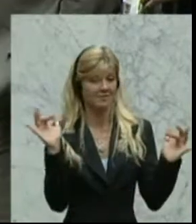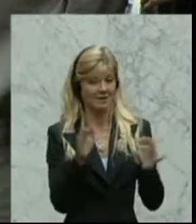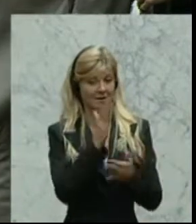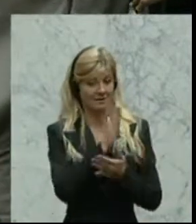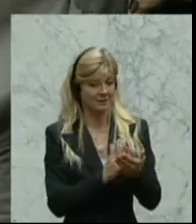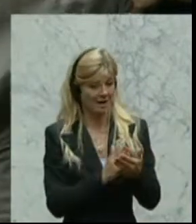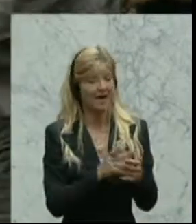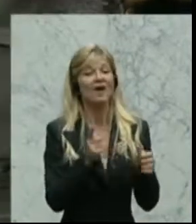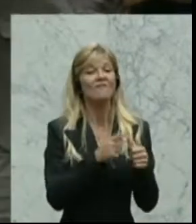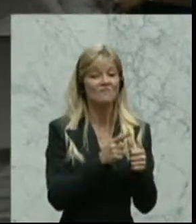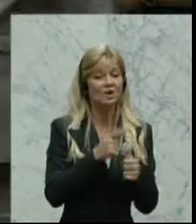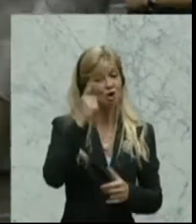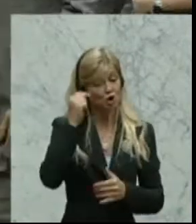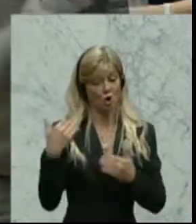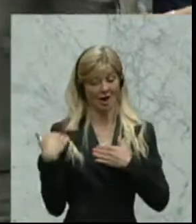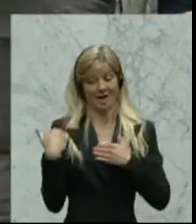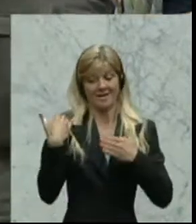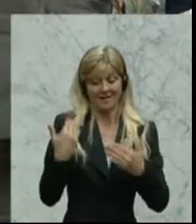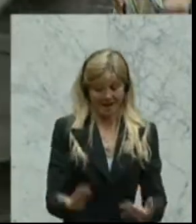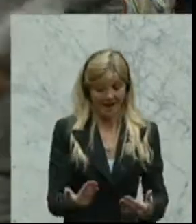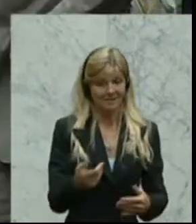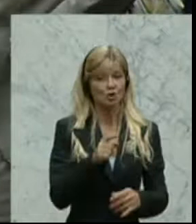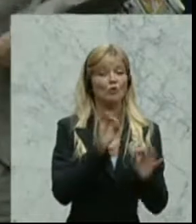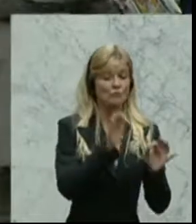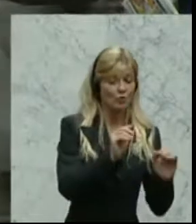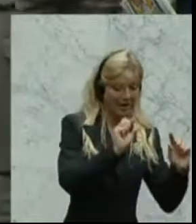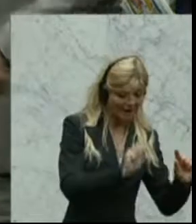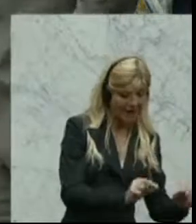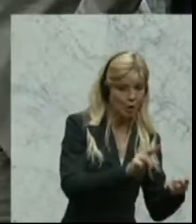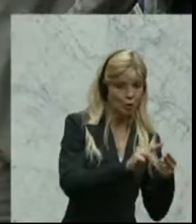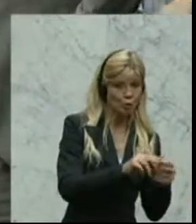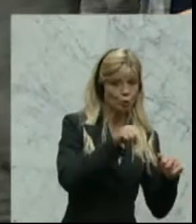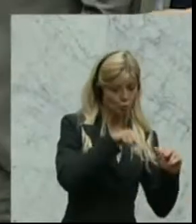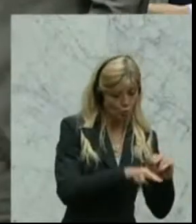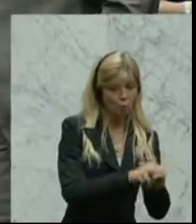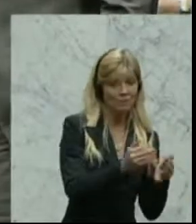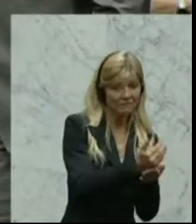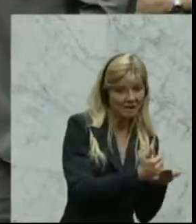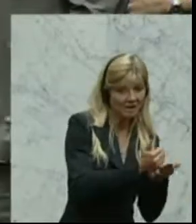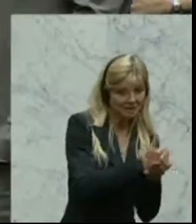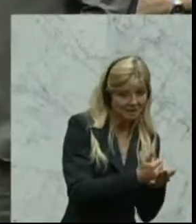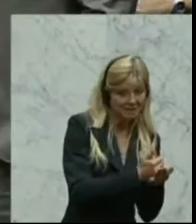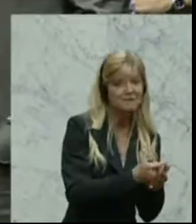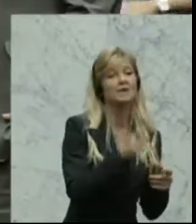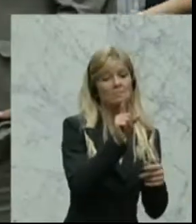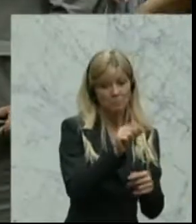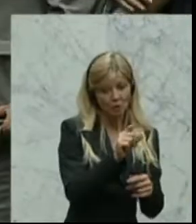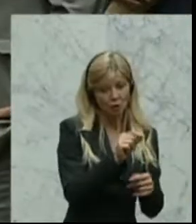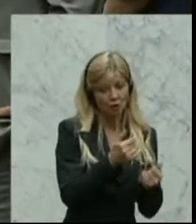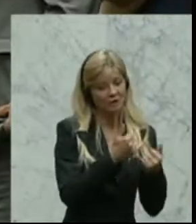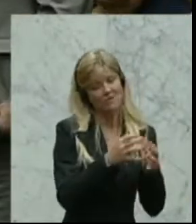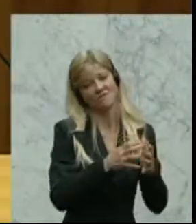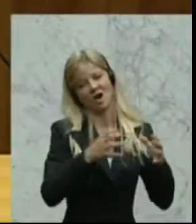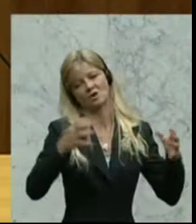verdient, nämlich die kleinen und unteren Einkommen entlastet, wirkt als Wachstumsfaktor und nicht das, was Sie